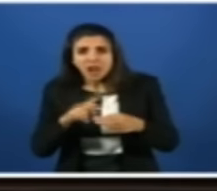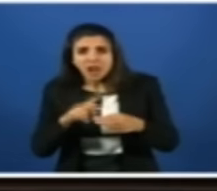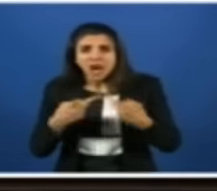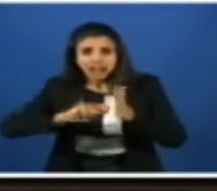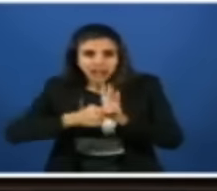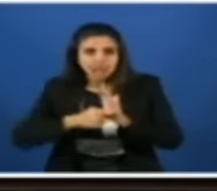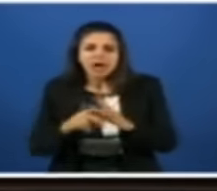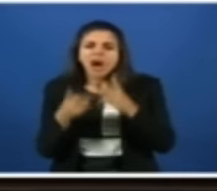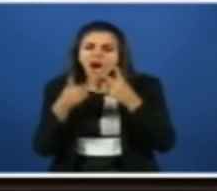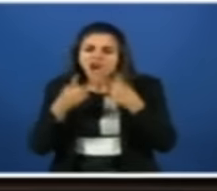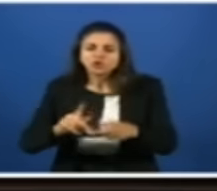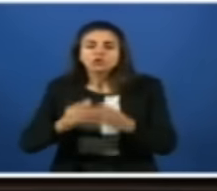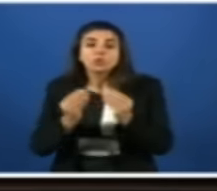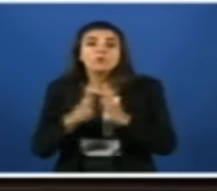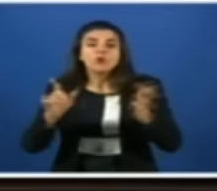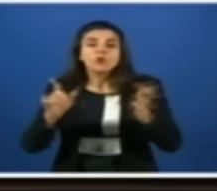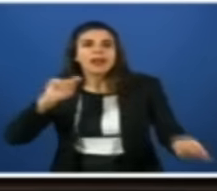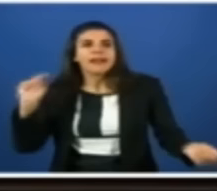büyük reform.